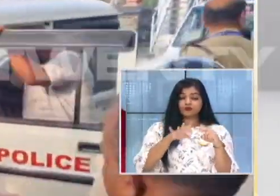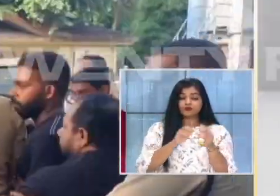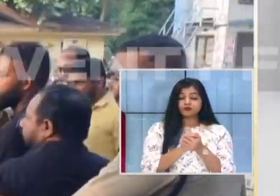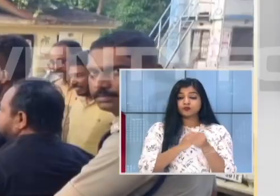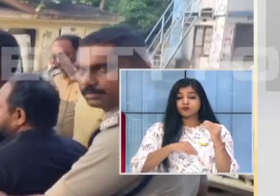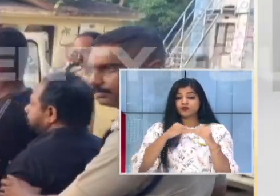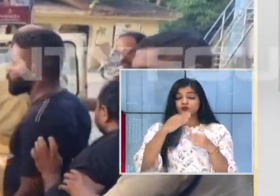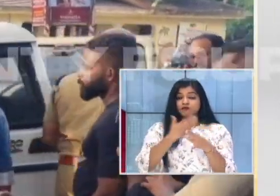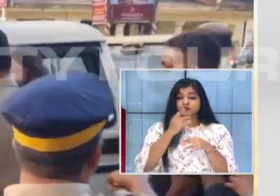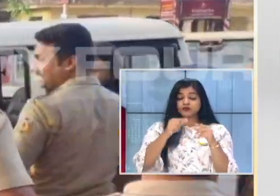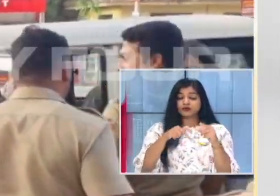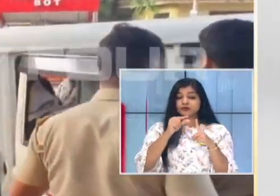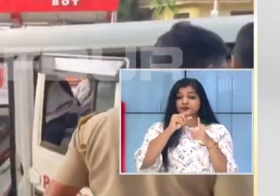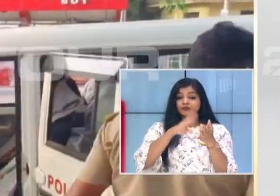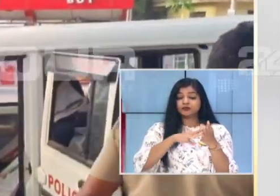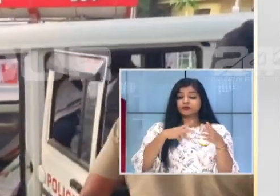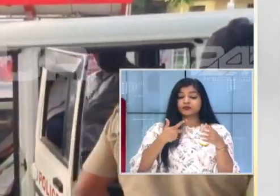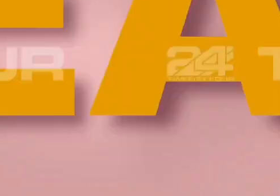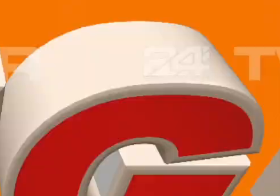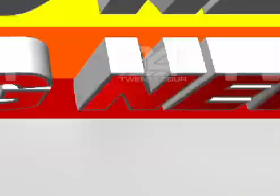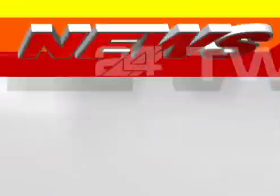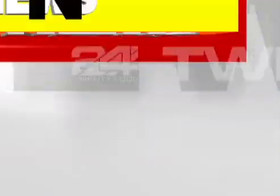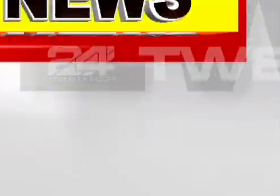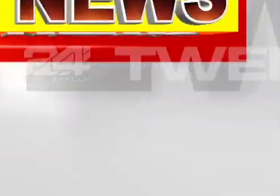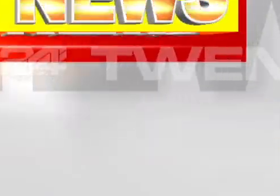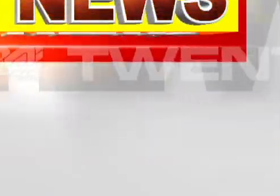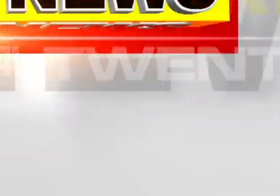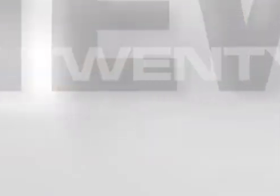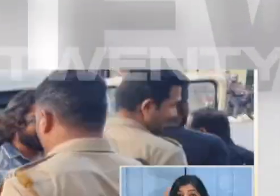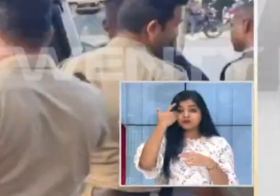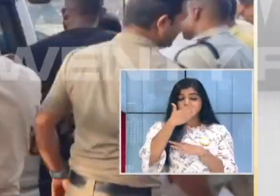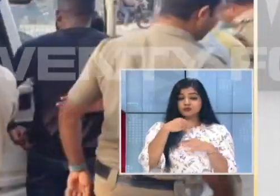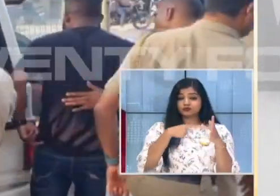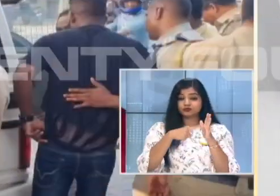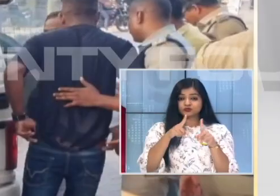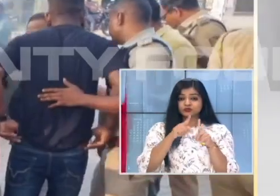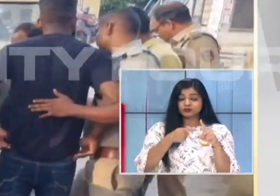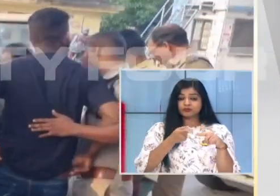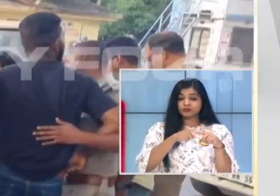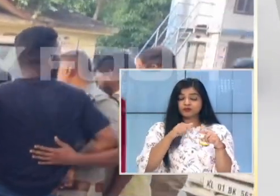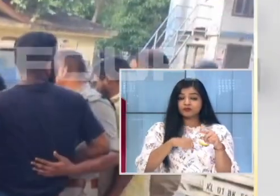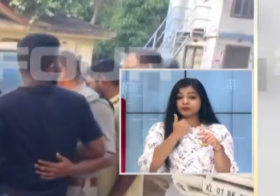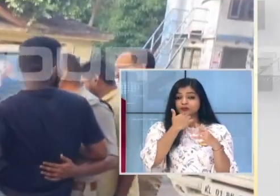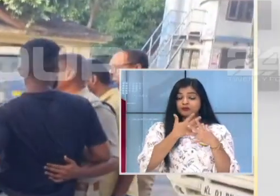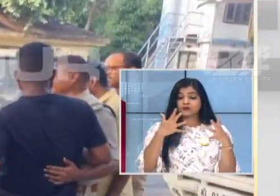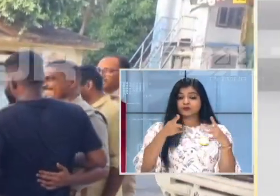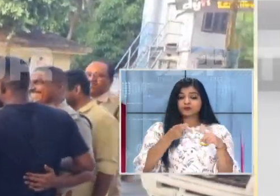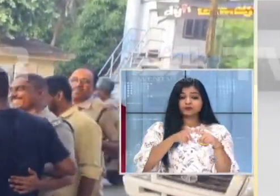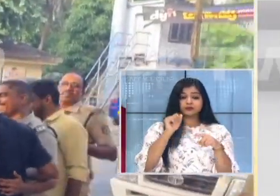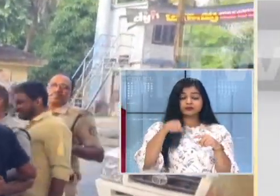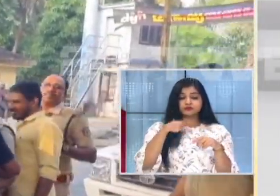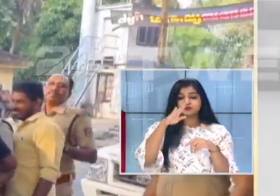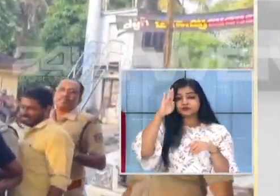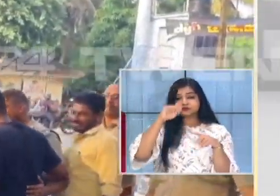പ്രധാനമന്ത്രിയുടെ വാഹനവ്യൂഹം കടന്നുപോകുന്ന സ്ഥലങ്ങളിൽ നിൽക്കുന്നുണ്ടോ എന്നറിയാനാണ് പരിശോധന. ഏതായാലും വലിയൊരു സുരക്ഷാ വീഴ്ചയായി തന്നെയാണ് ഇത് പോലീസ് തന്നെ വിലയിരുത്തുന്നത്. അതുകൊണ്ട് തന്നെ